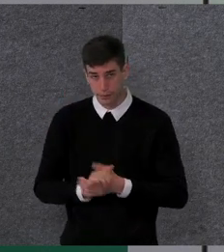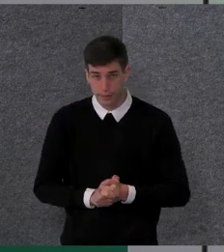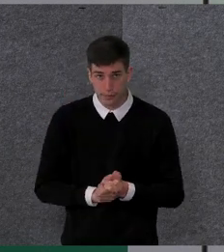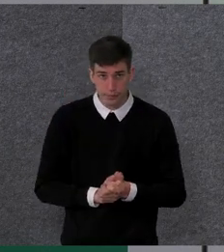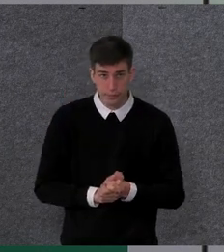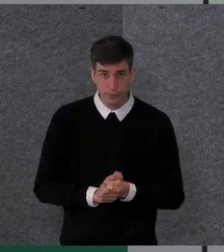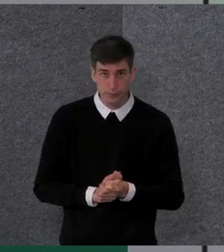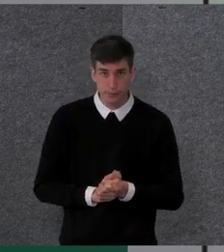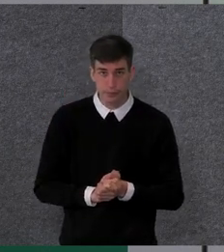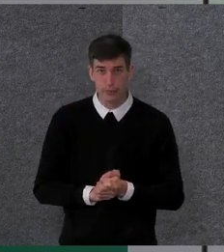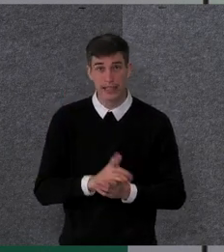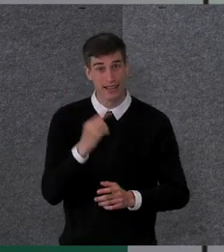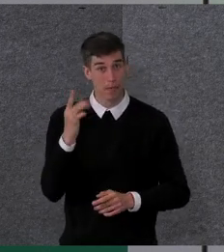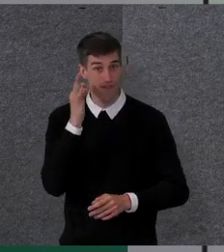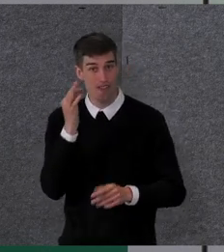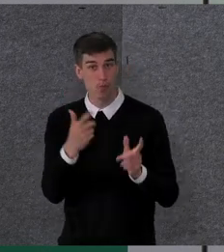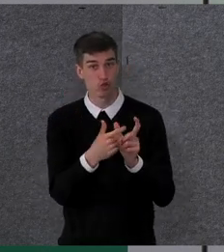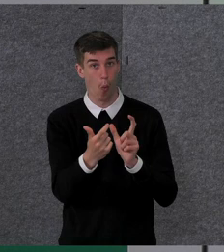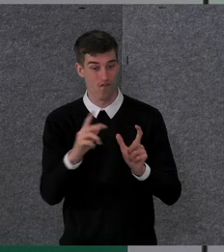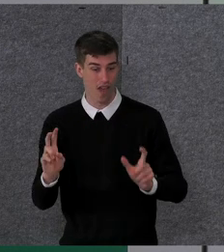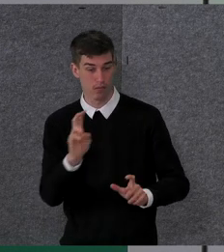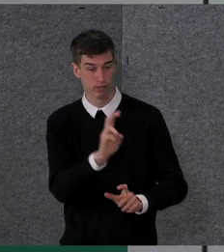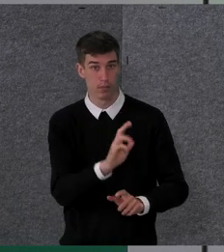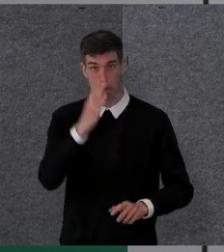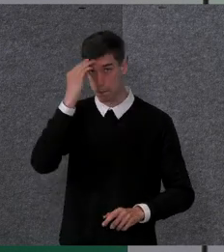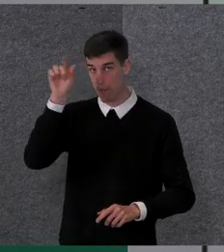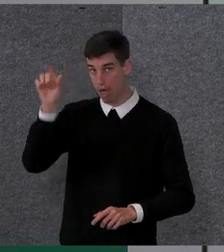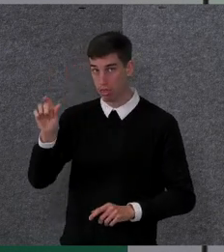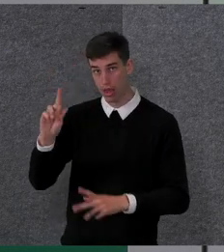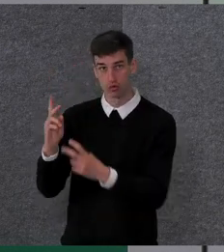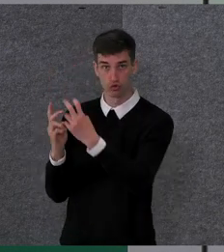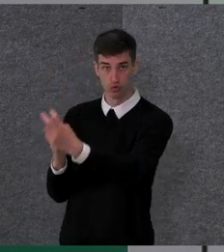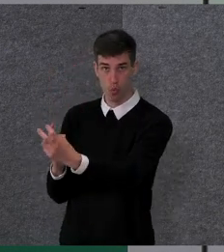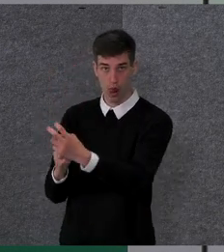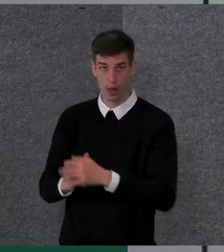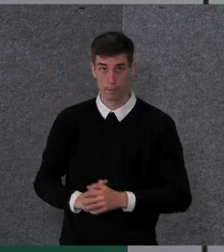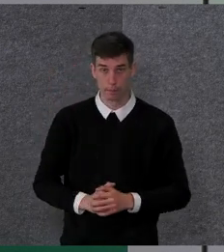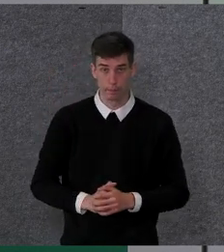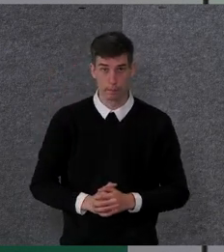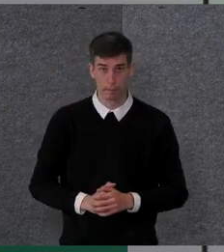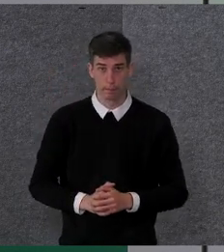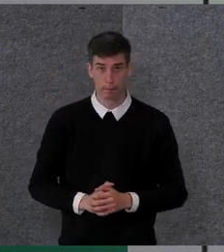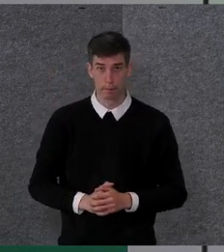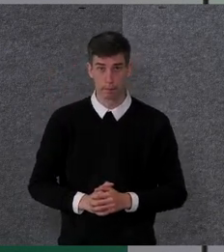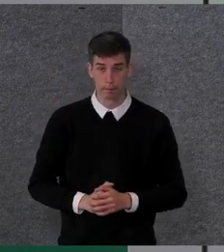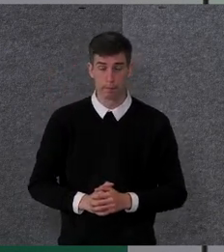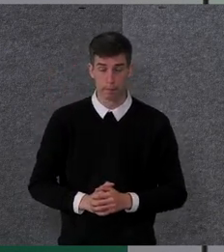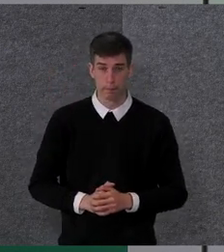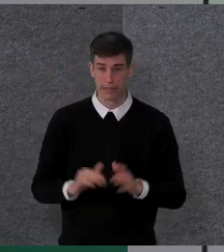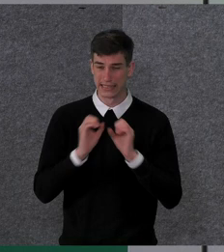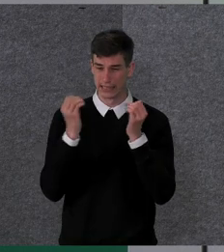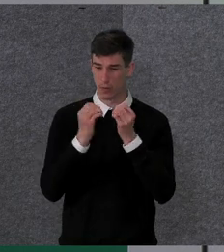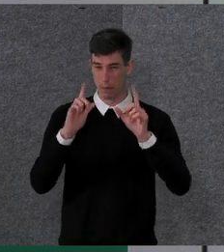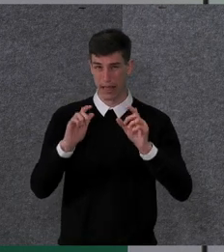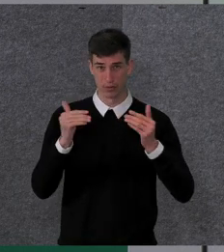auf dem Stuhl, ihr aber nur das Sofa angeboten wurde. Es wurde schon sehr viel über diese Posse geredet.